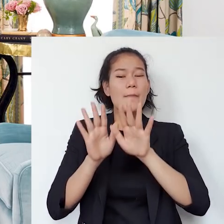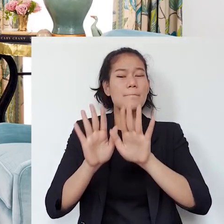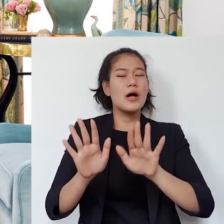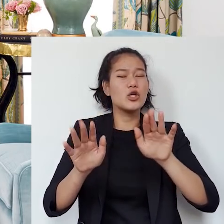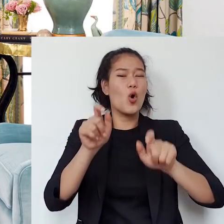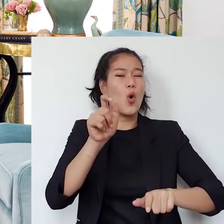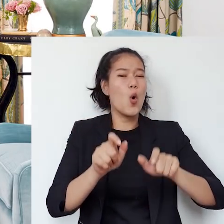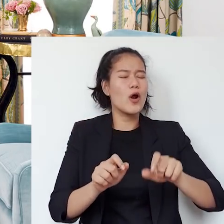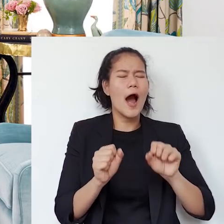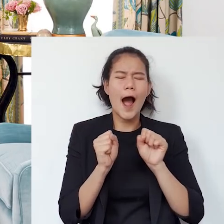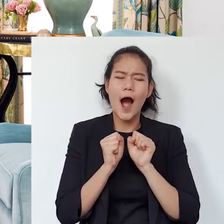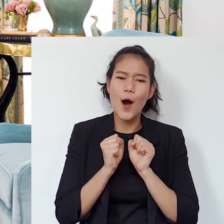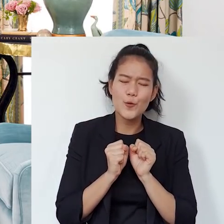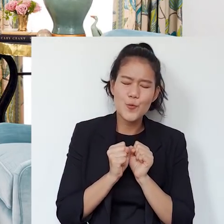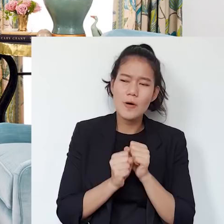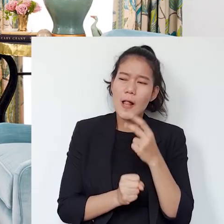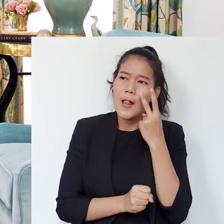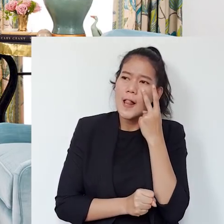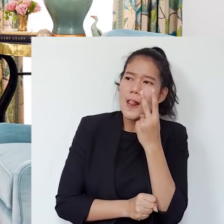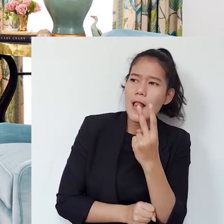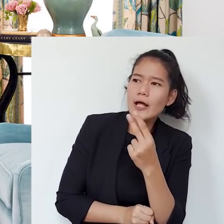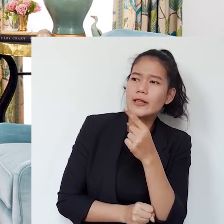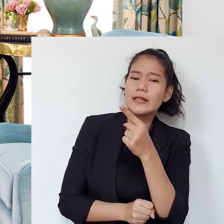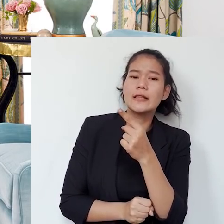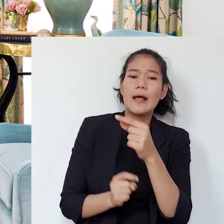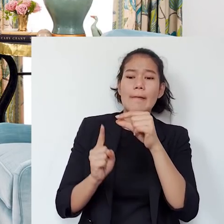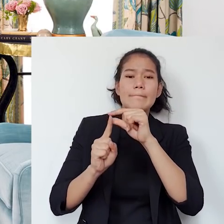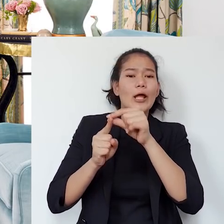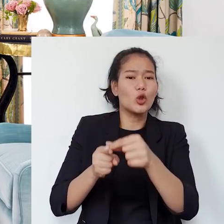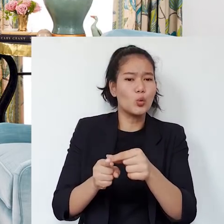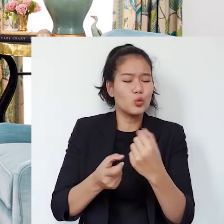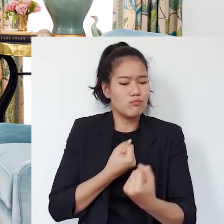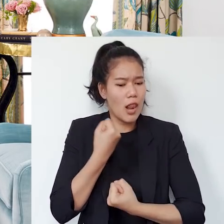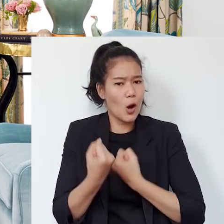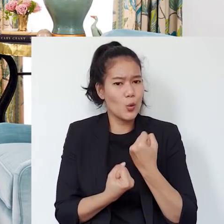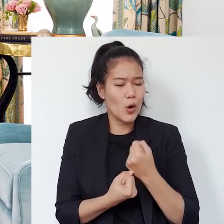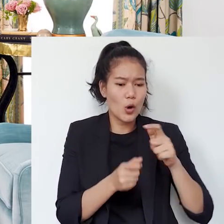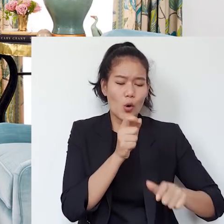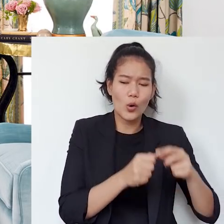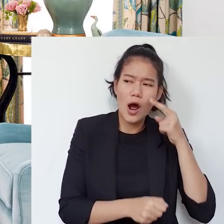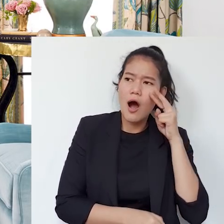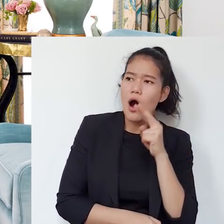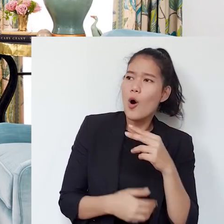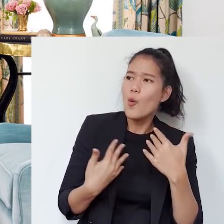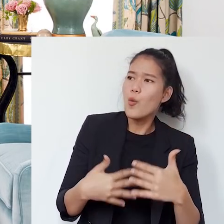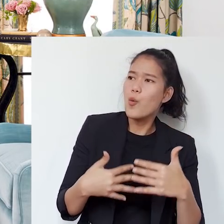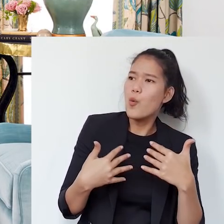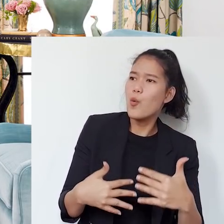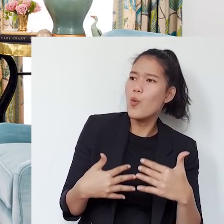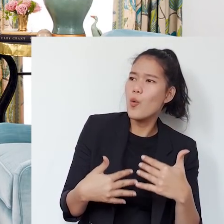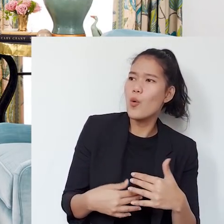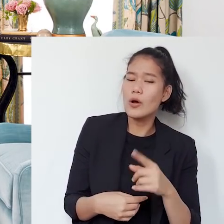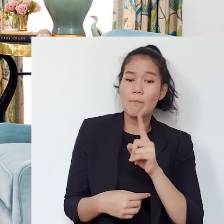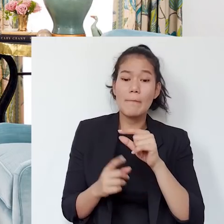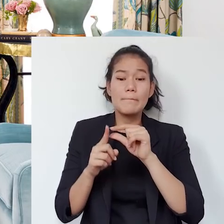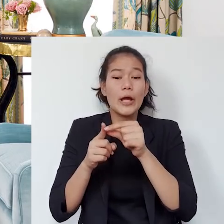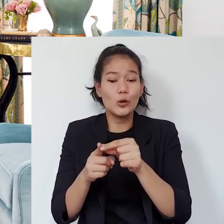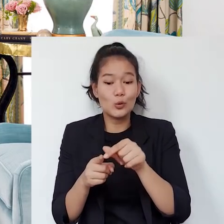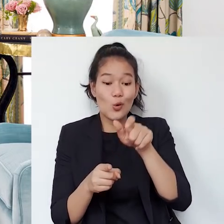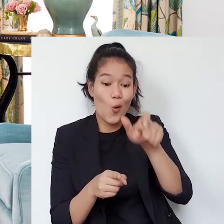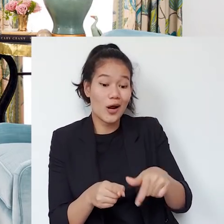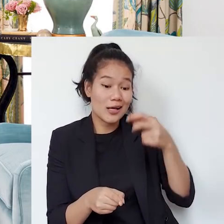kagum. Mereka terkesan dengan apa yang dilakukan Petrus. Mereka menyembuhkan orang